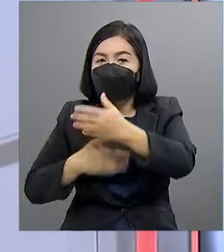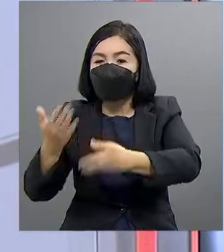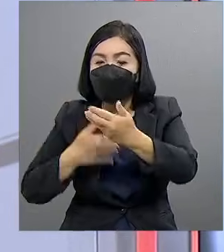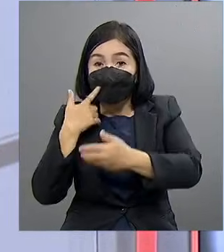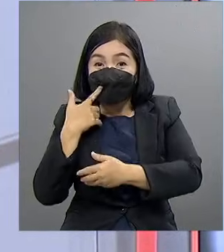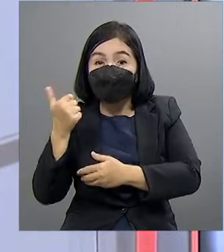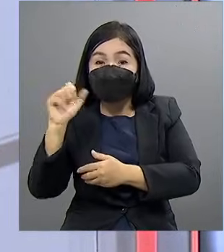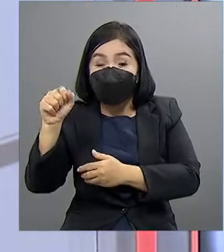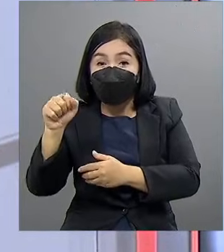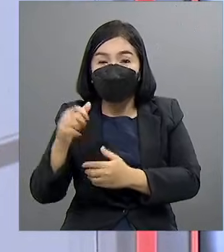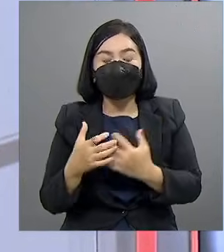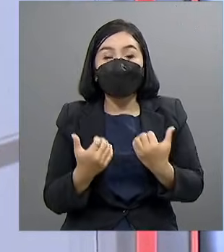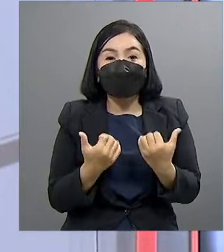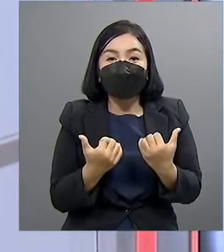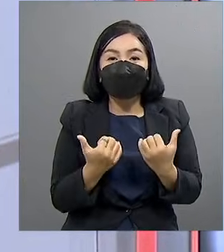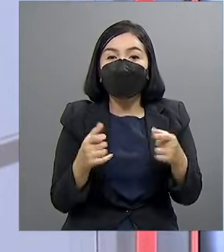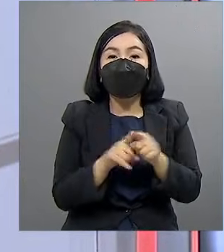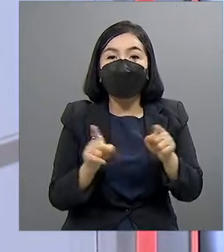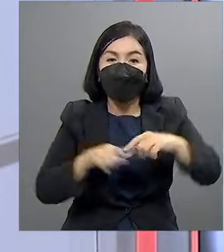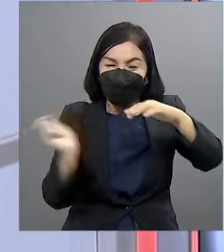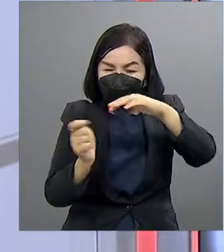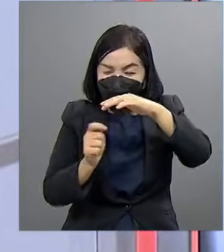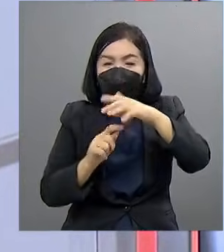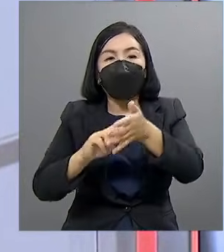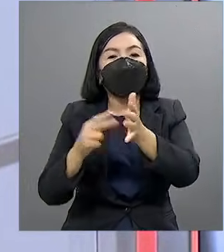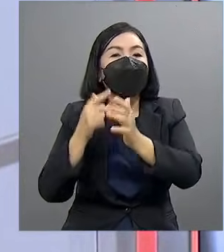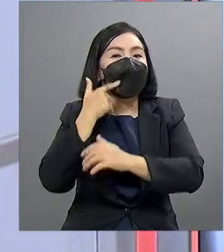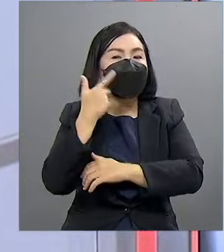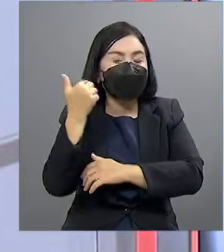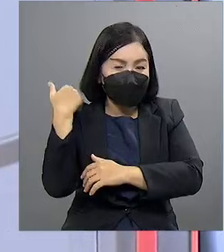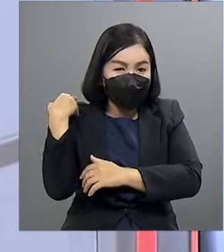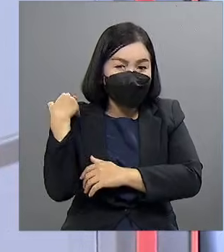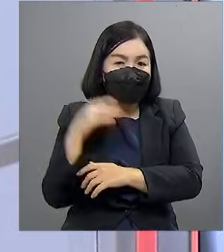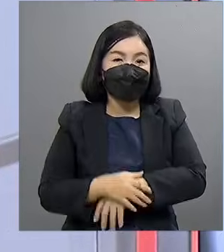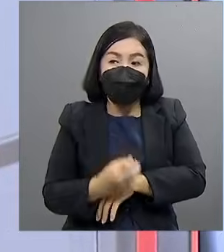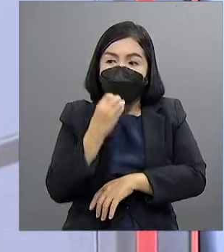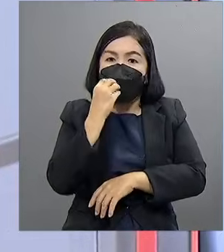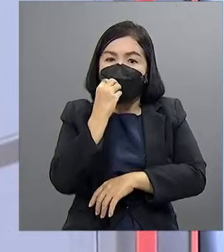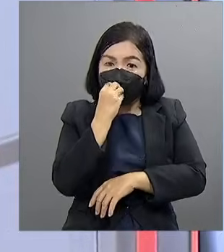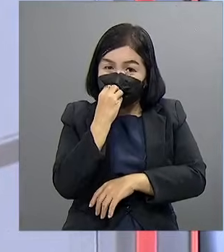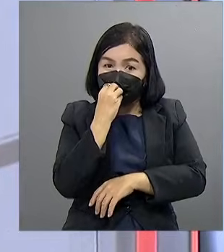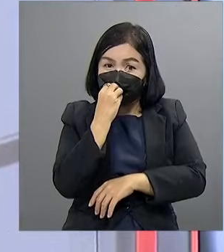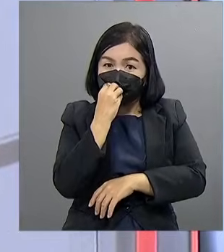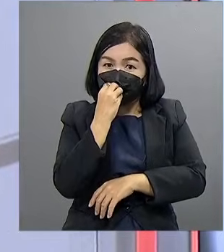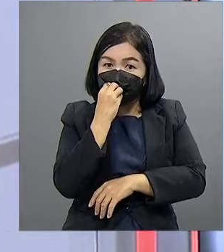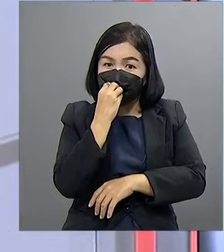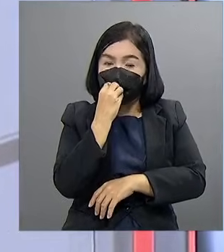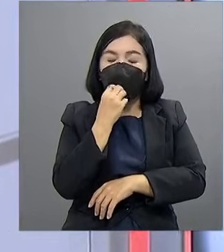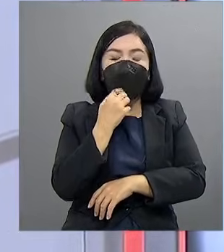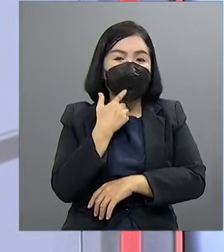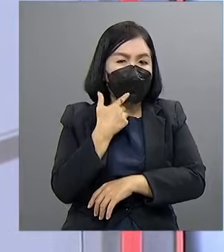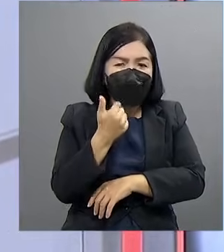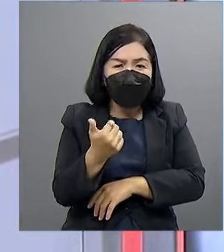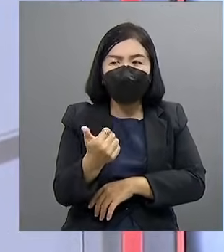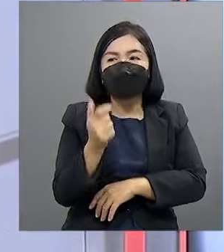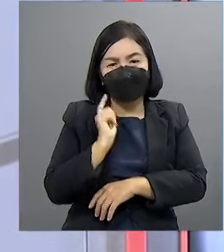ซึ่งวันนี้ก็แบบวอยวาย วอยวายและต้องบอกเลยว่าเคี้ยวเข้าไปกินเข้าไปวอยวายแน่นอนเพราะมันอร่อยม